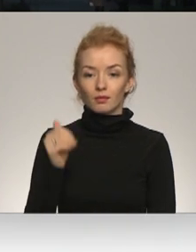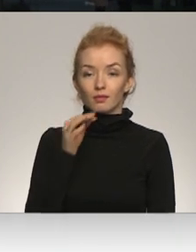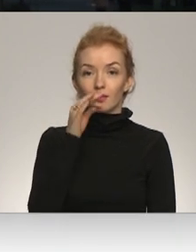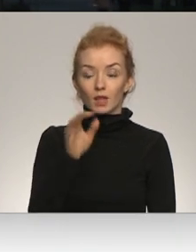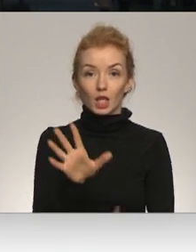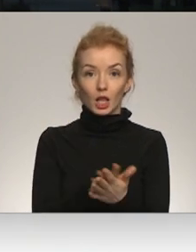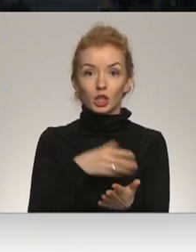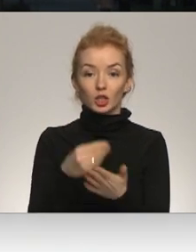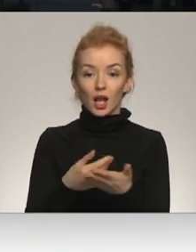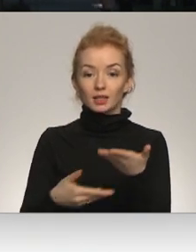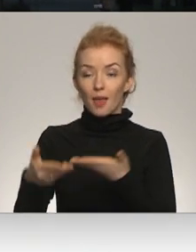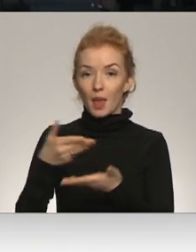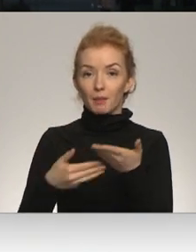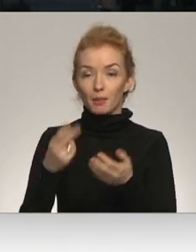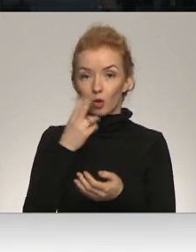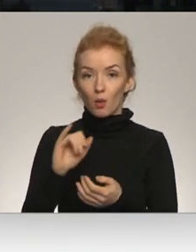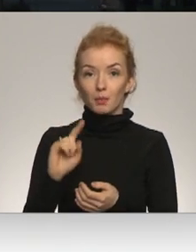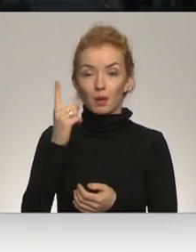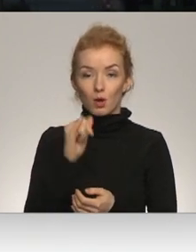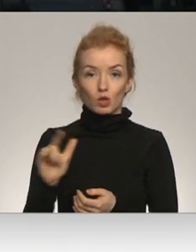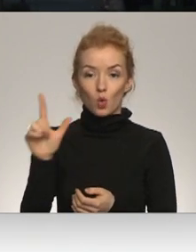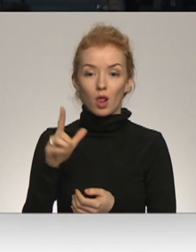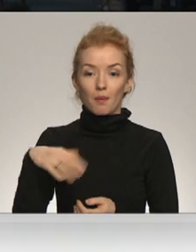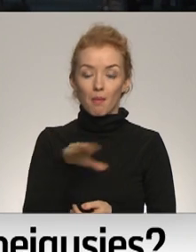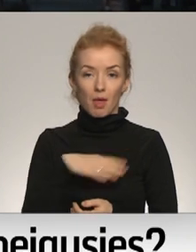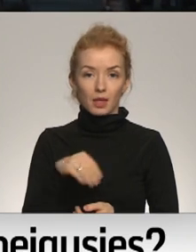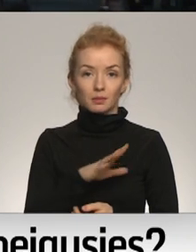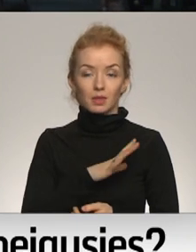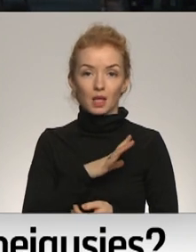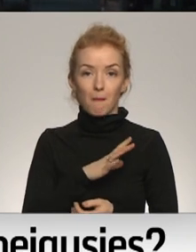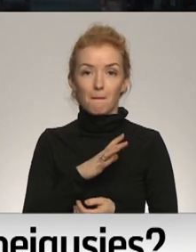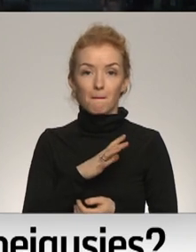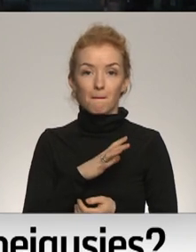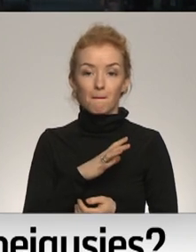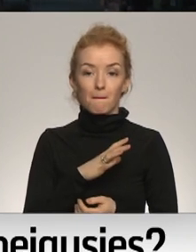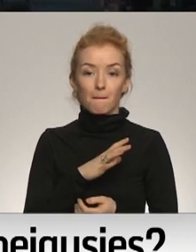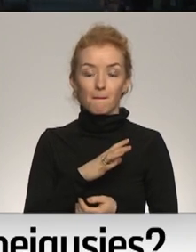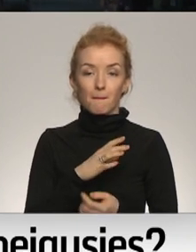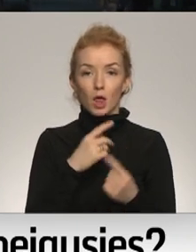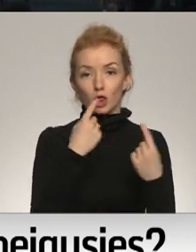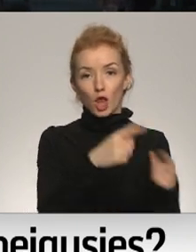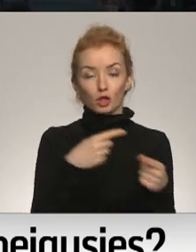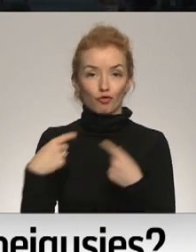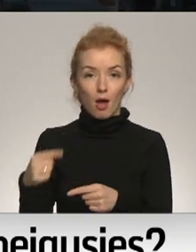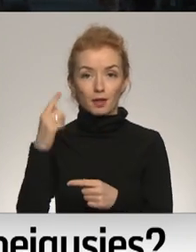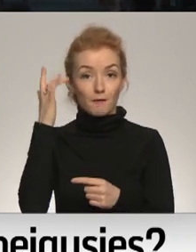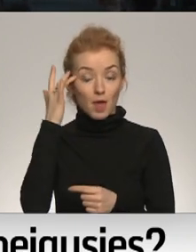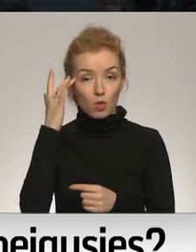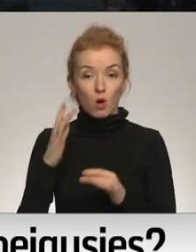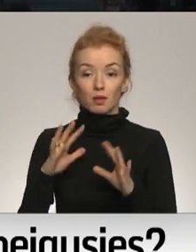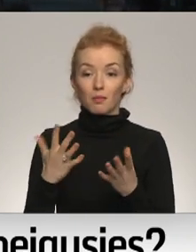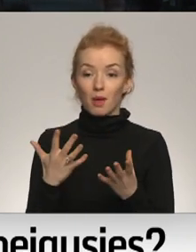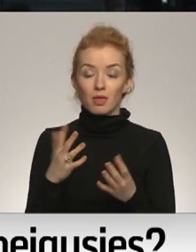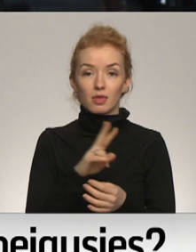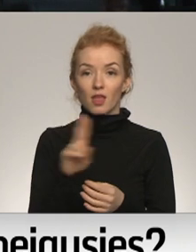Līdzinējā sadarbībā no 1. jūlijā mēs bijām pretējos viedokļos, taču ne